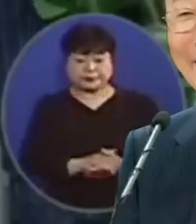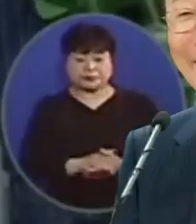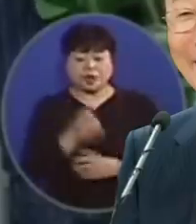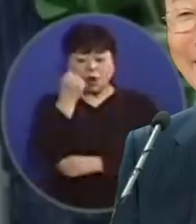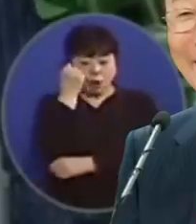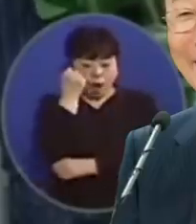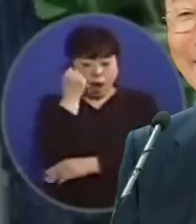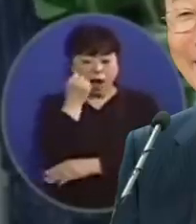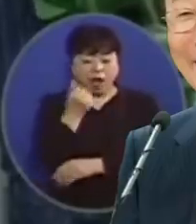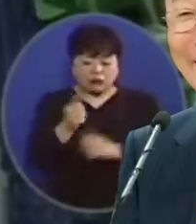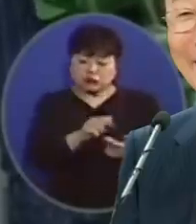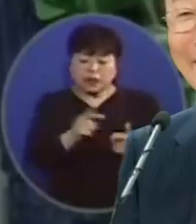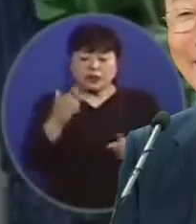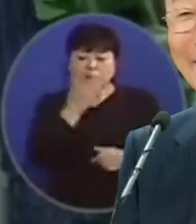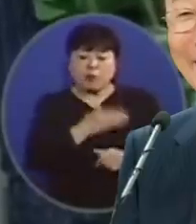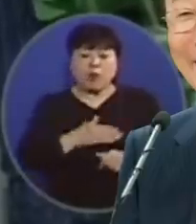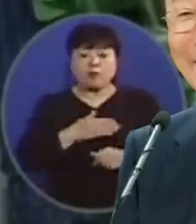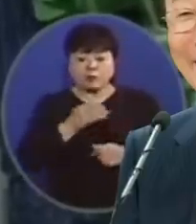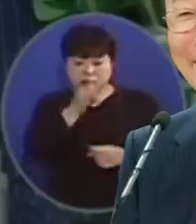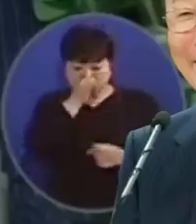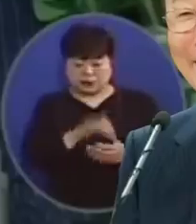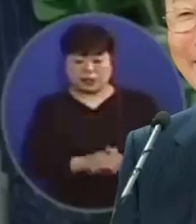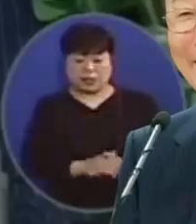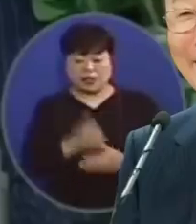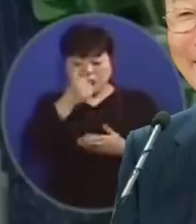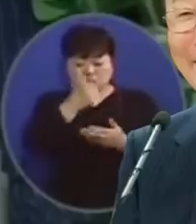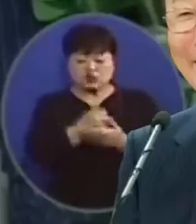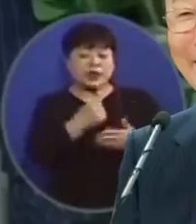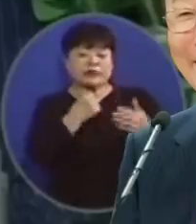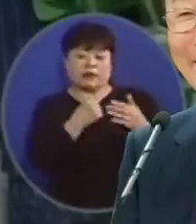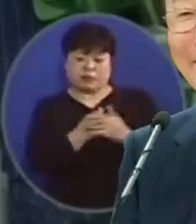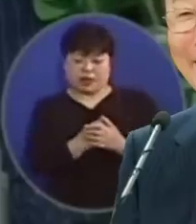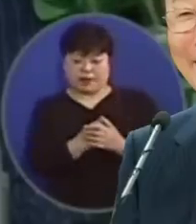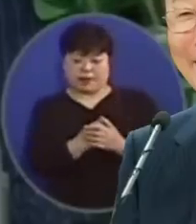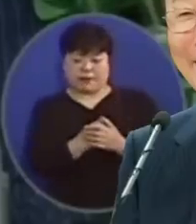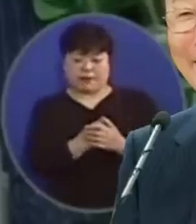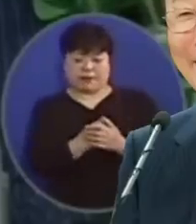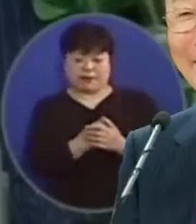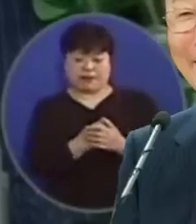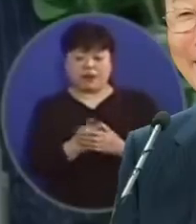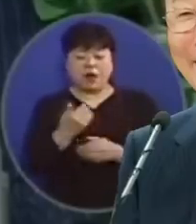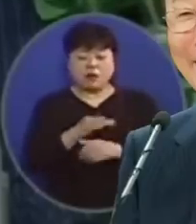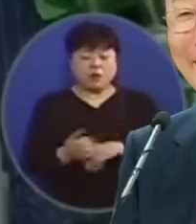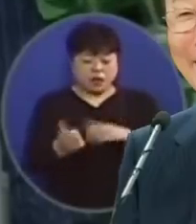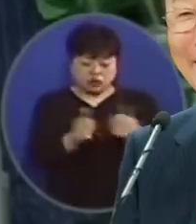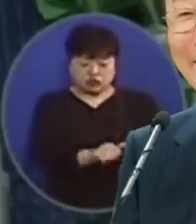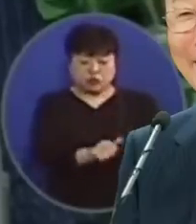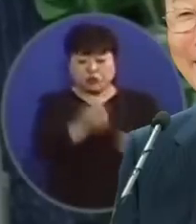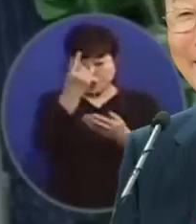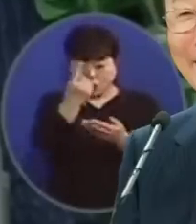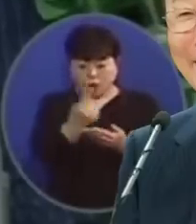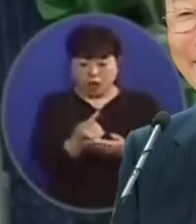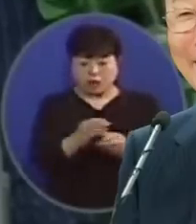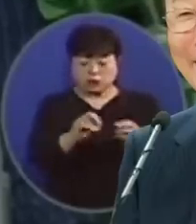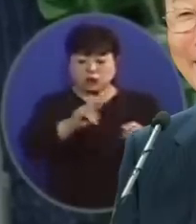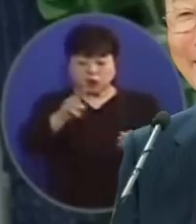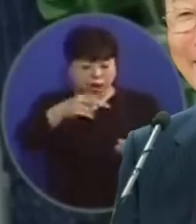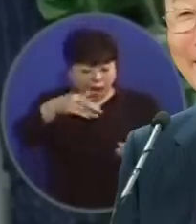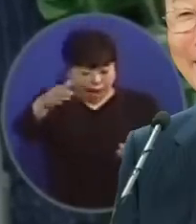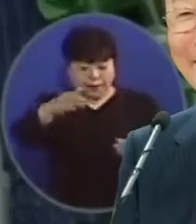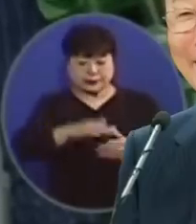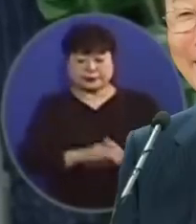원래는 우리가 죽지 않은 몸을 얻었는데 죄로 말미암아 육체의 사망이 왔습니다. 너는 흙이니 흙으로